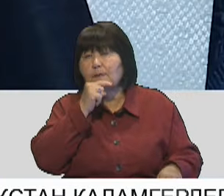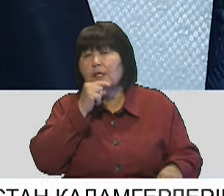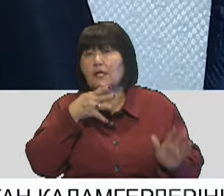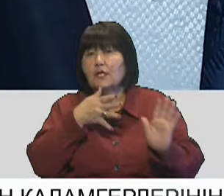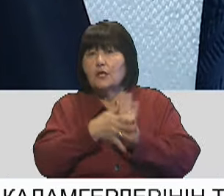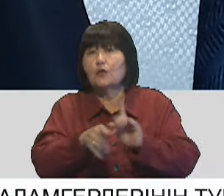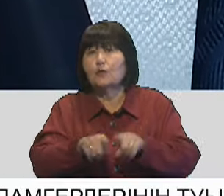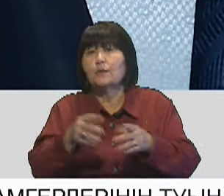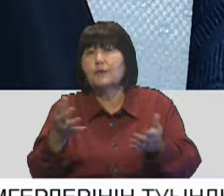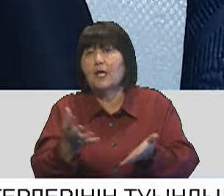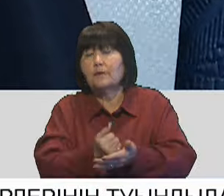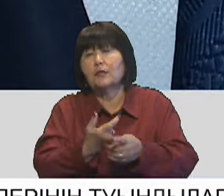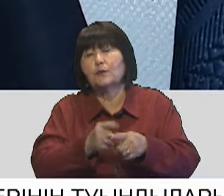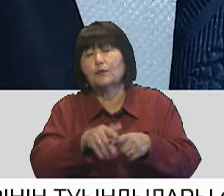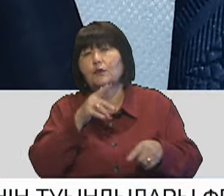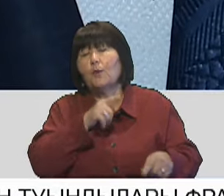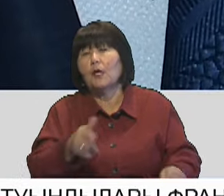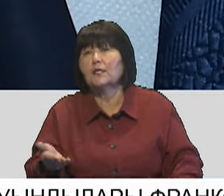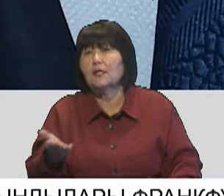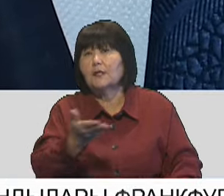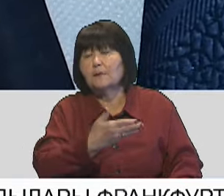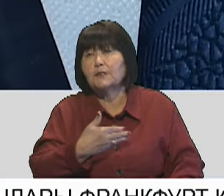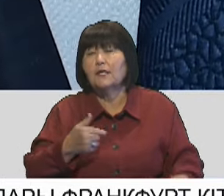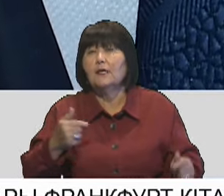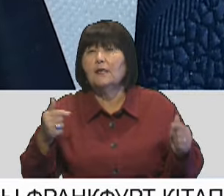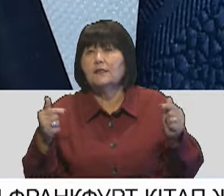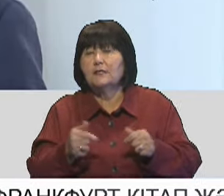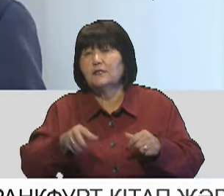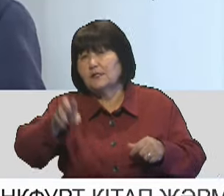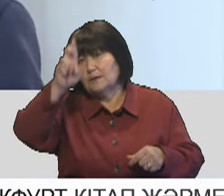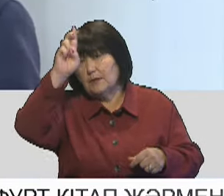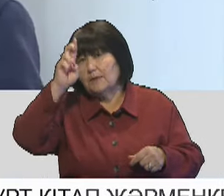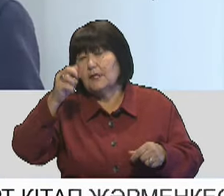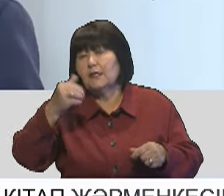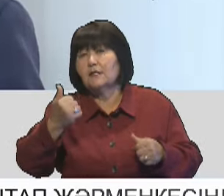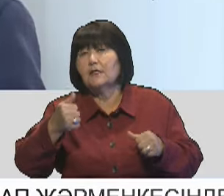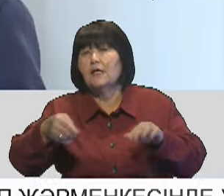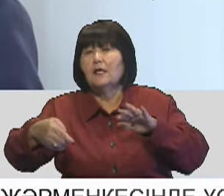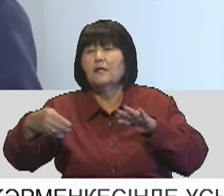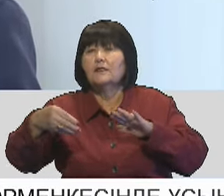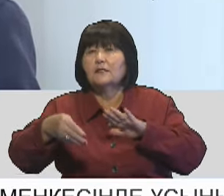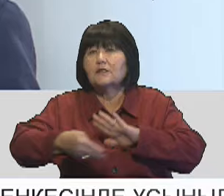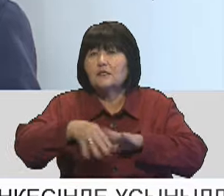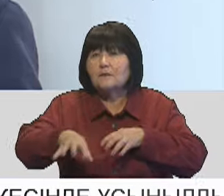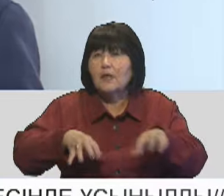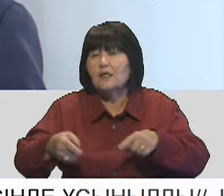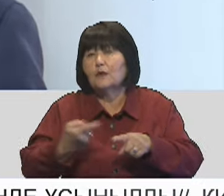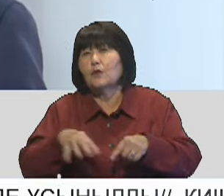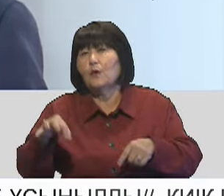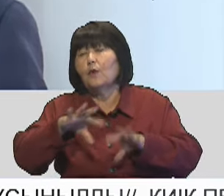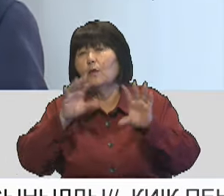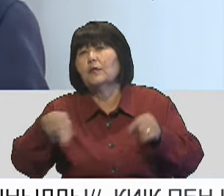болып табылады. Сол бағытта осы біз тиісті мемлекеттік органдармен, оның ішінде сыбайлас жемқорлық іс-қимыл қарсы осы Қызылорда облысы